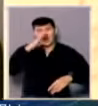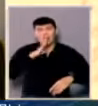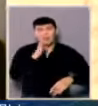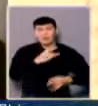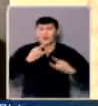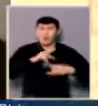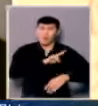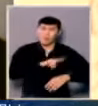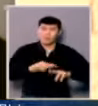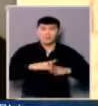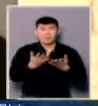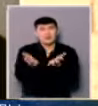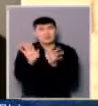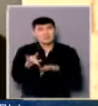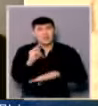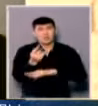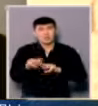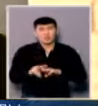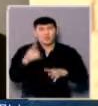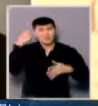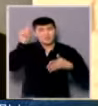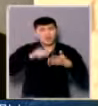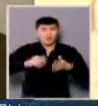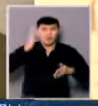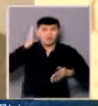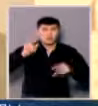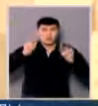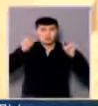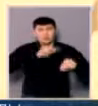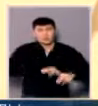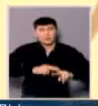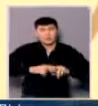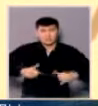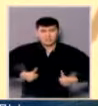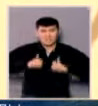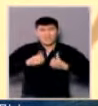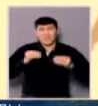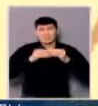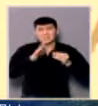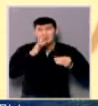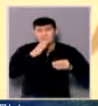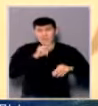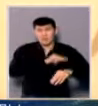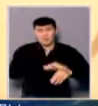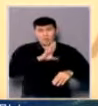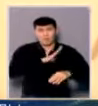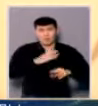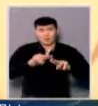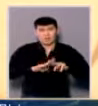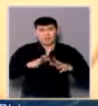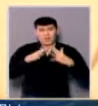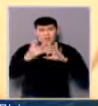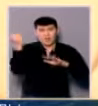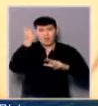на тяжкие испытания судьбы, не терял надежды на будущее, добросовестно трудился. В 10 лет он был официально зарегистрирован как работник